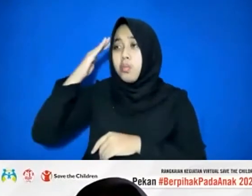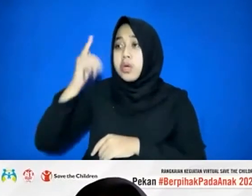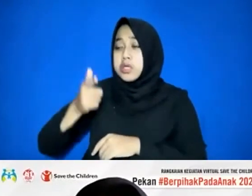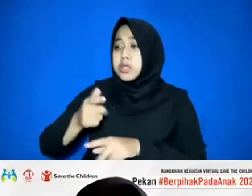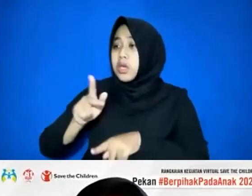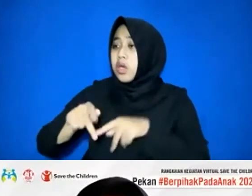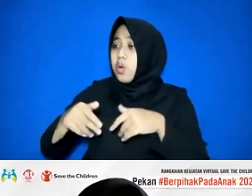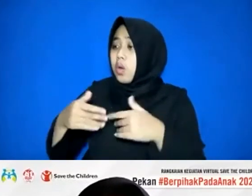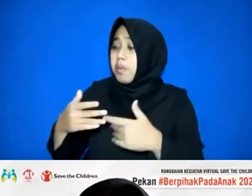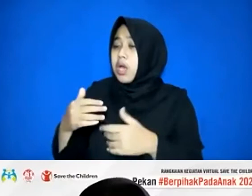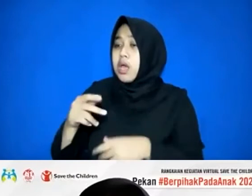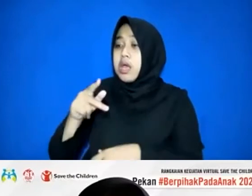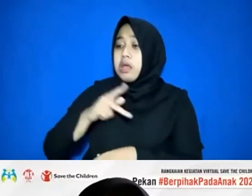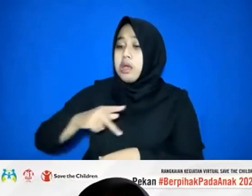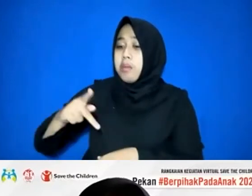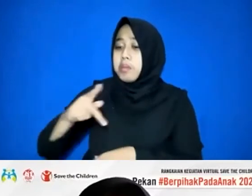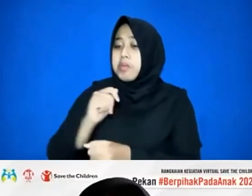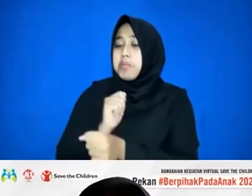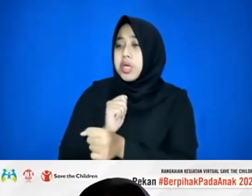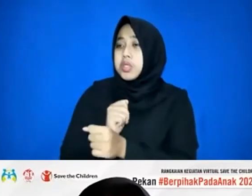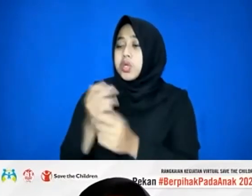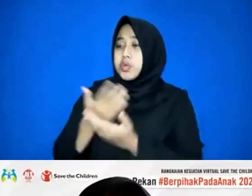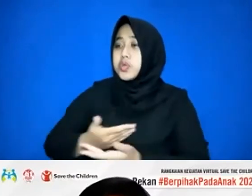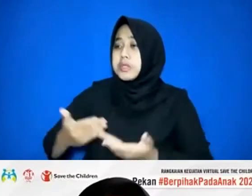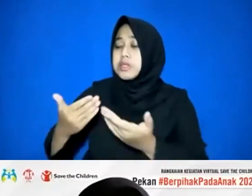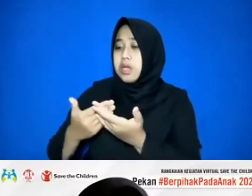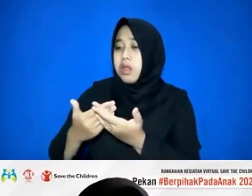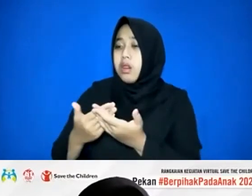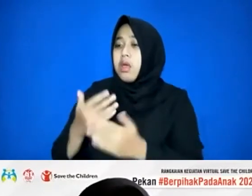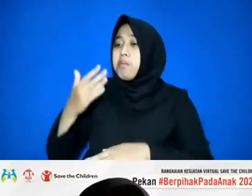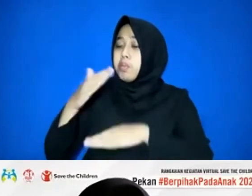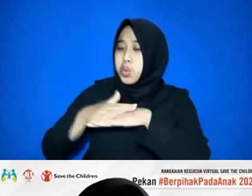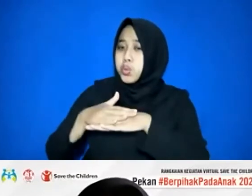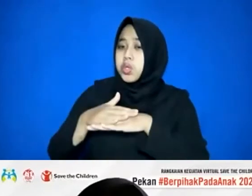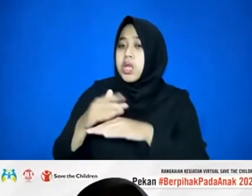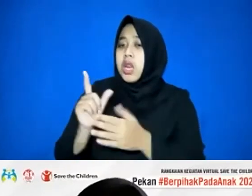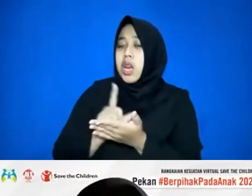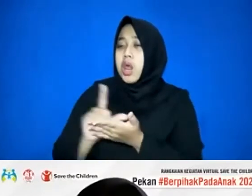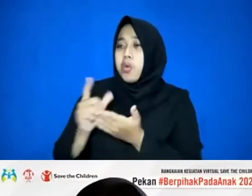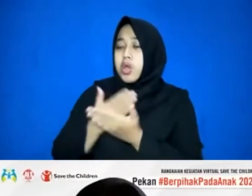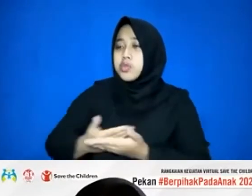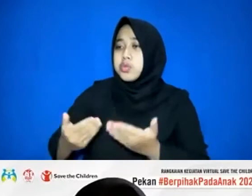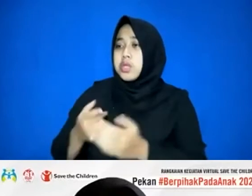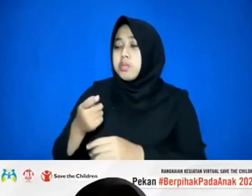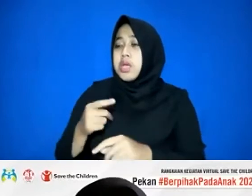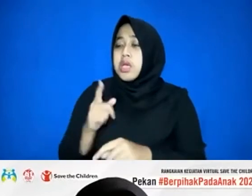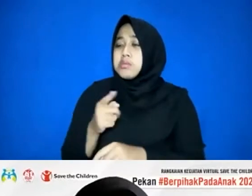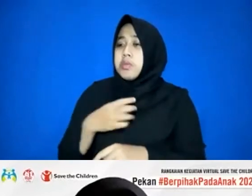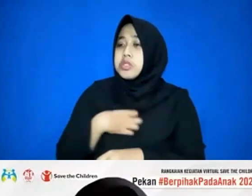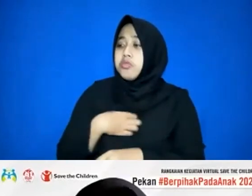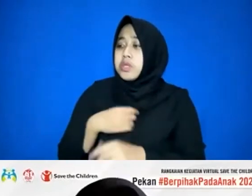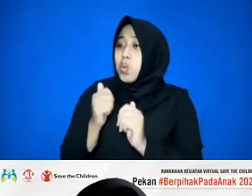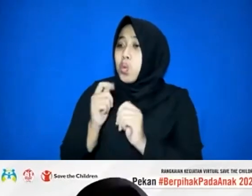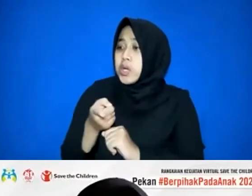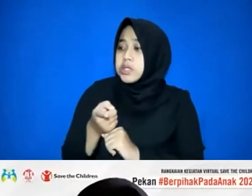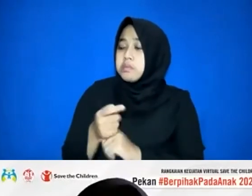bahwasanya kami dari pekerja sosial memang akan memenuhi laporan sosial tersebut karena kan memang sifatnya wajib,